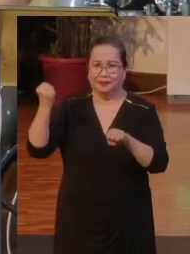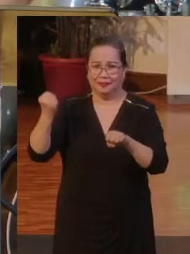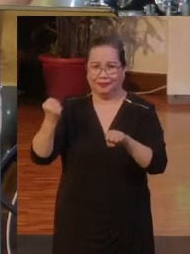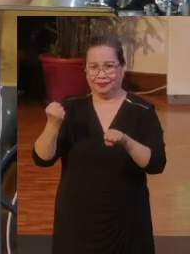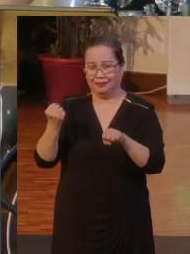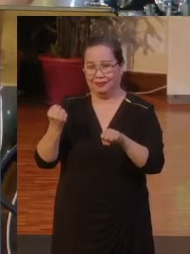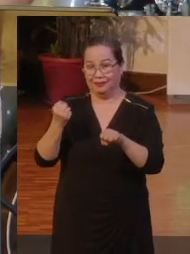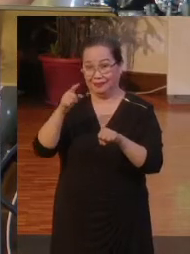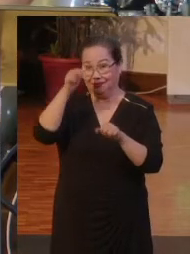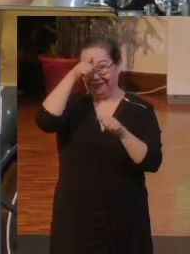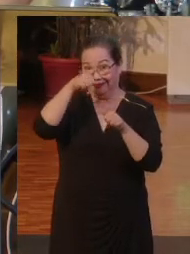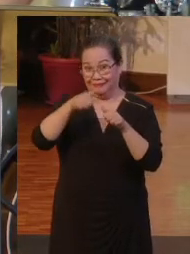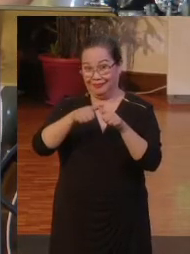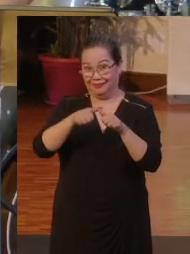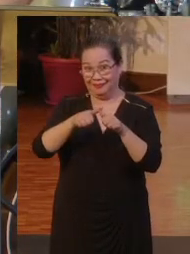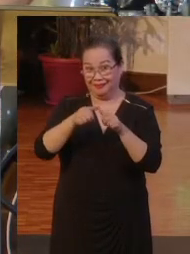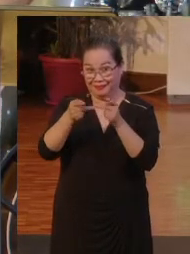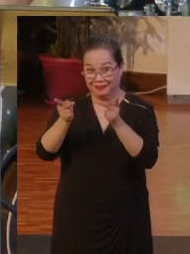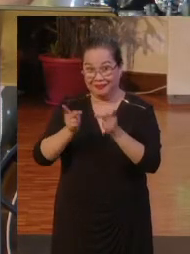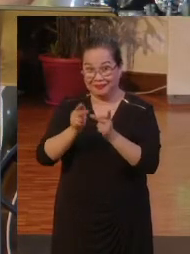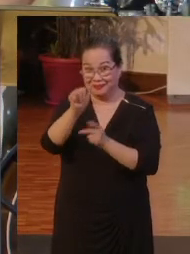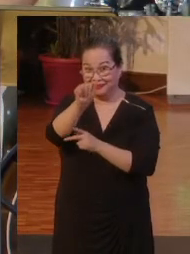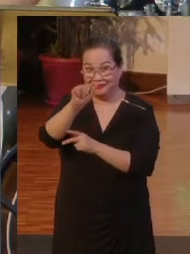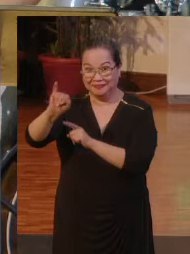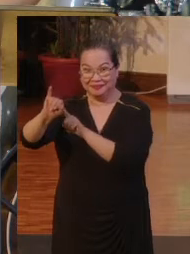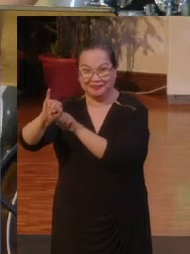Naalala niyo nangyari sa Ai?